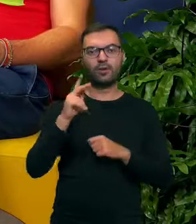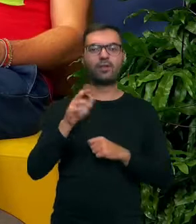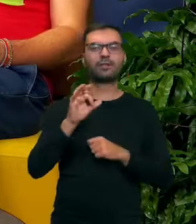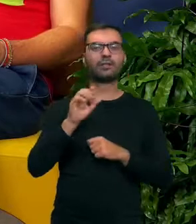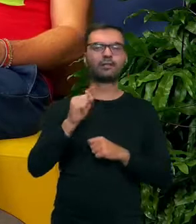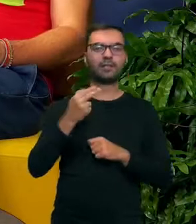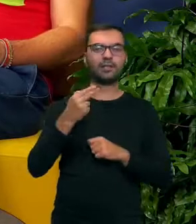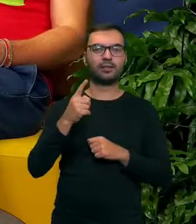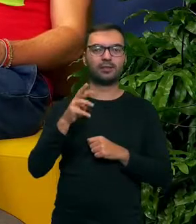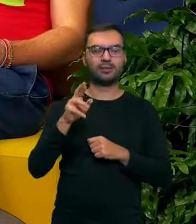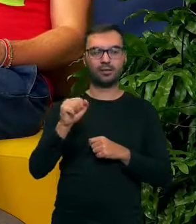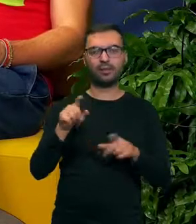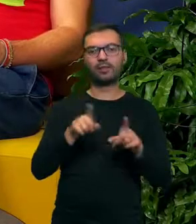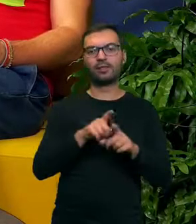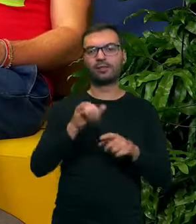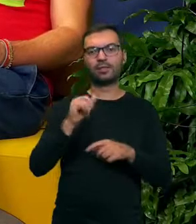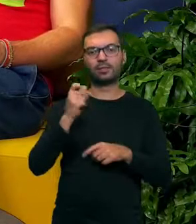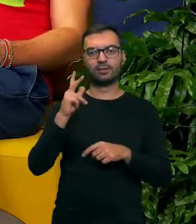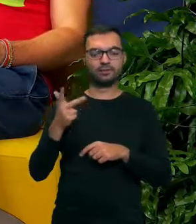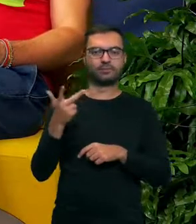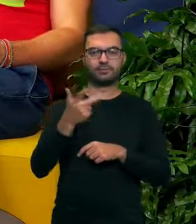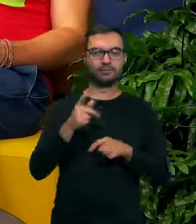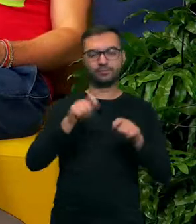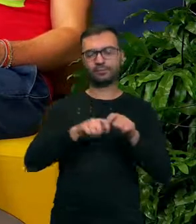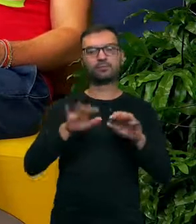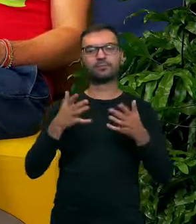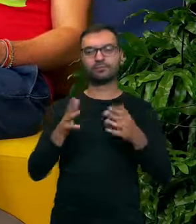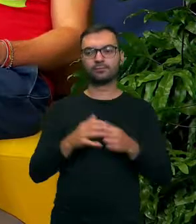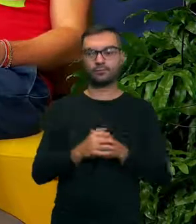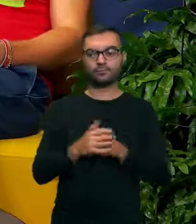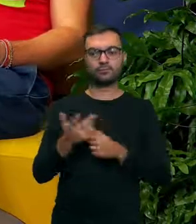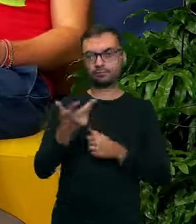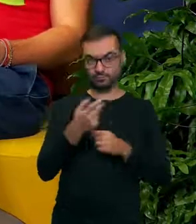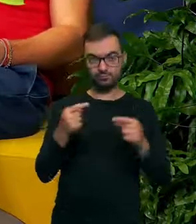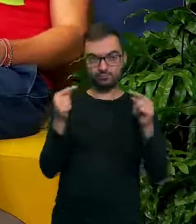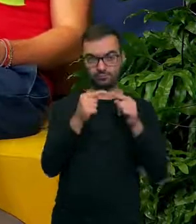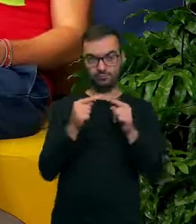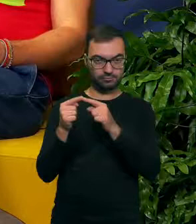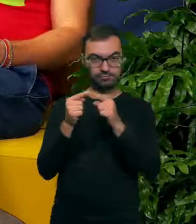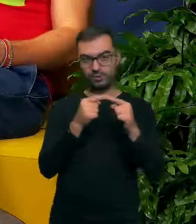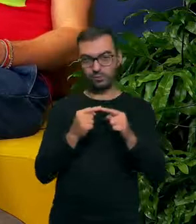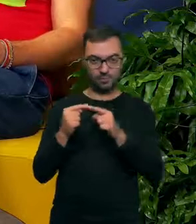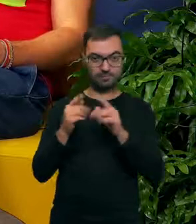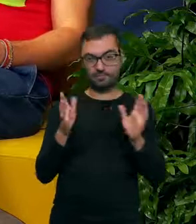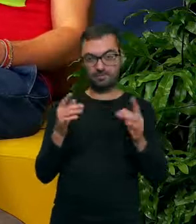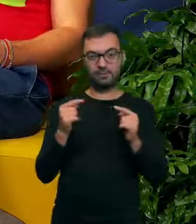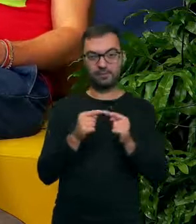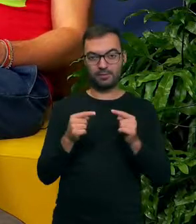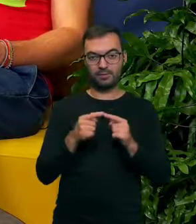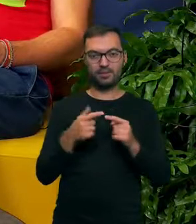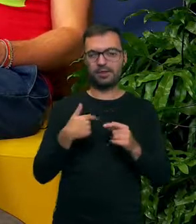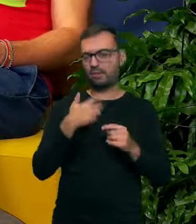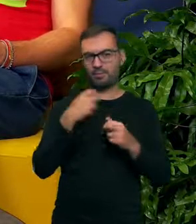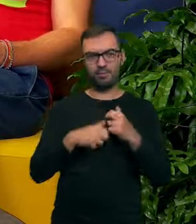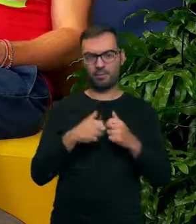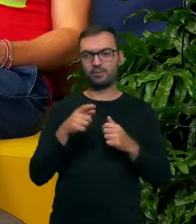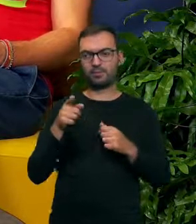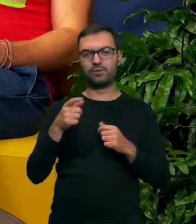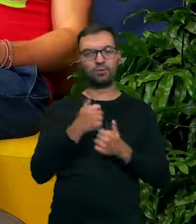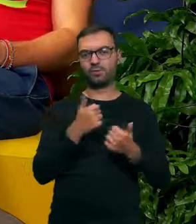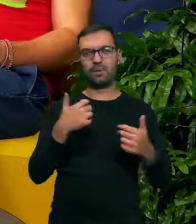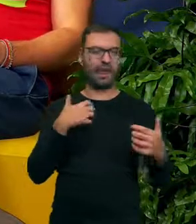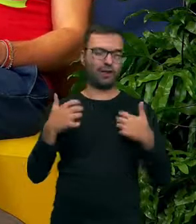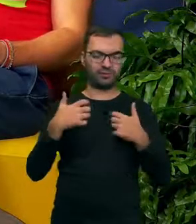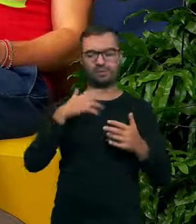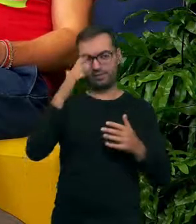Sandrę i Jacka. Sprawdzić na takiej zasadzie, czy oni do siebie pasują, bo nie miałem jakby problemu z ustaleniem tego, że są